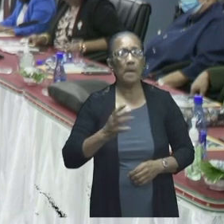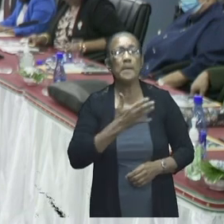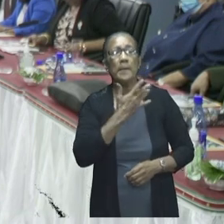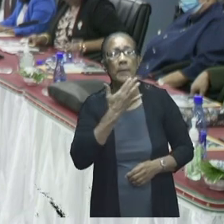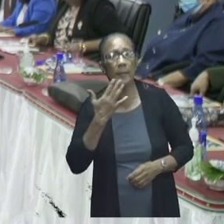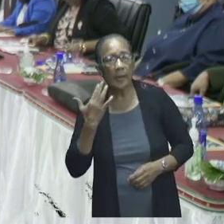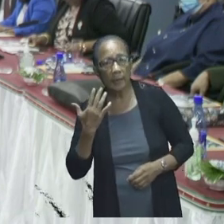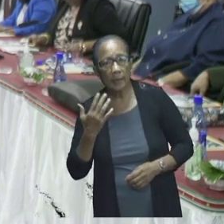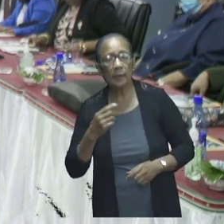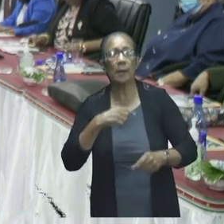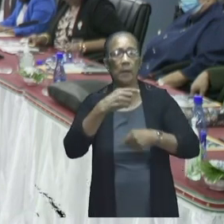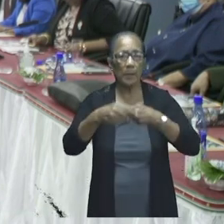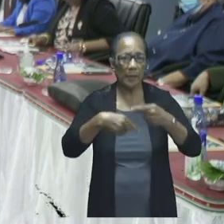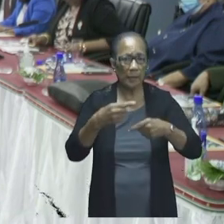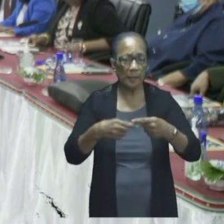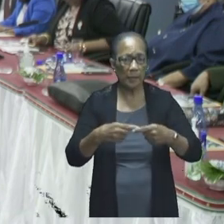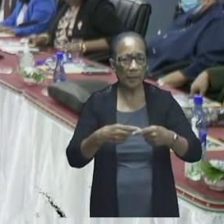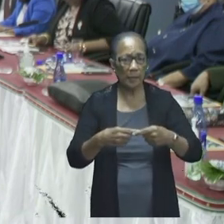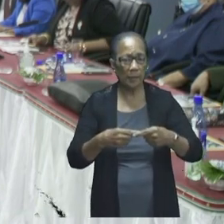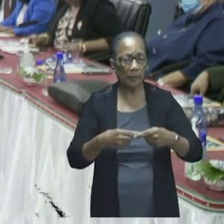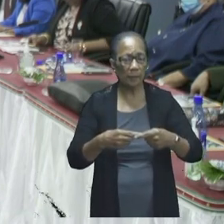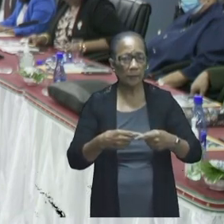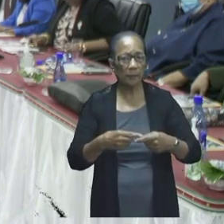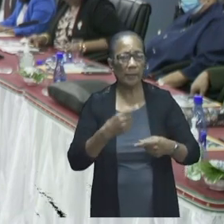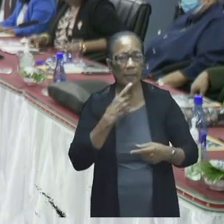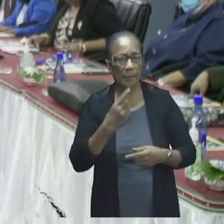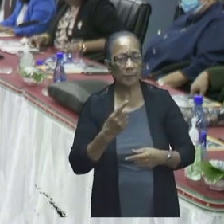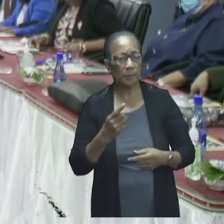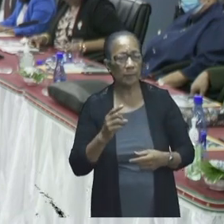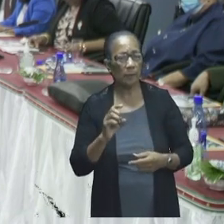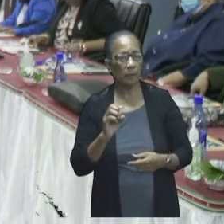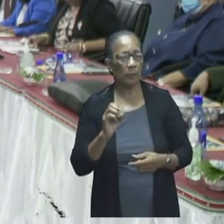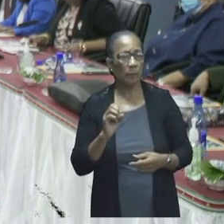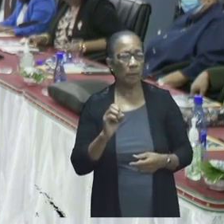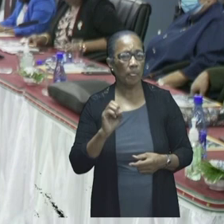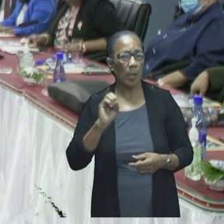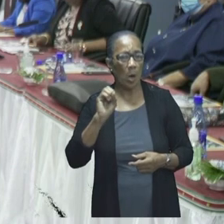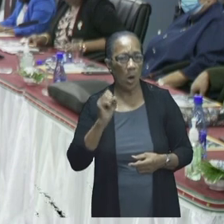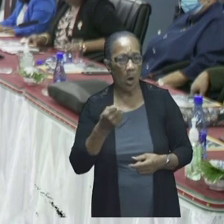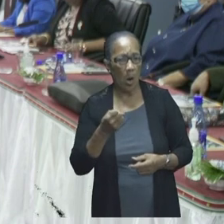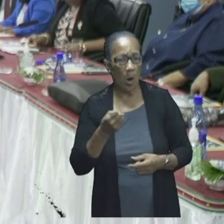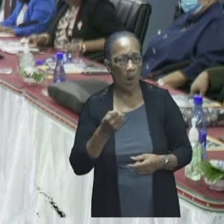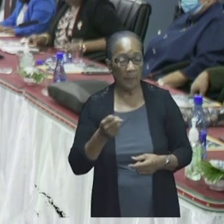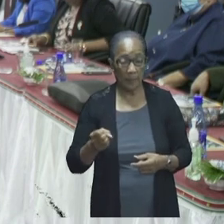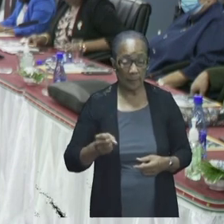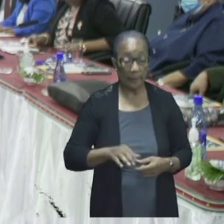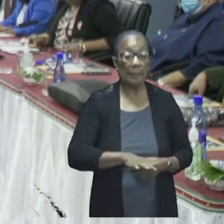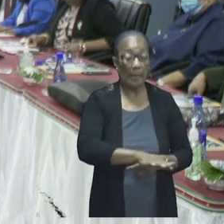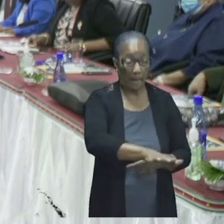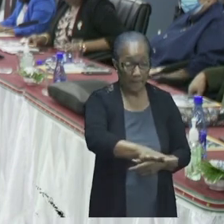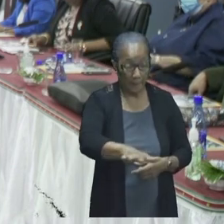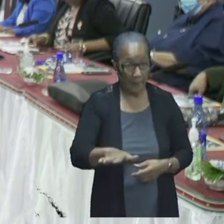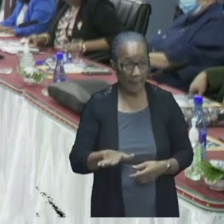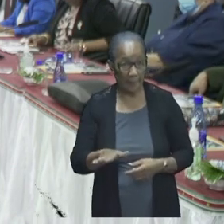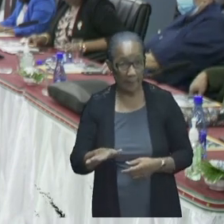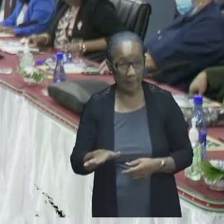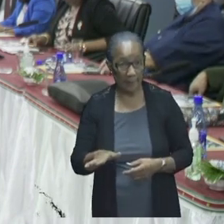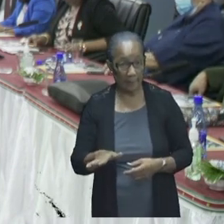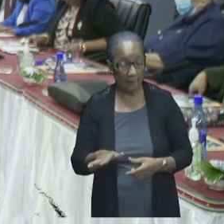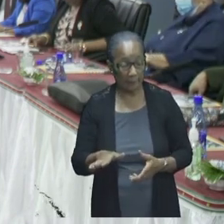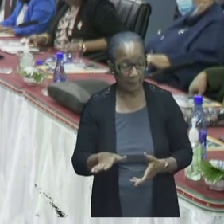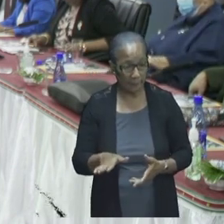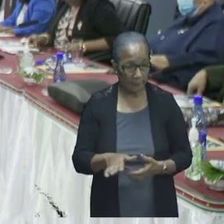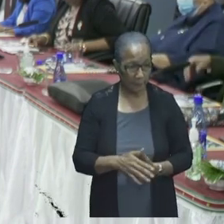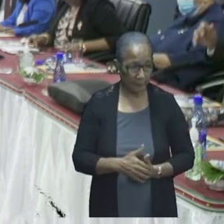carbon kredieten te maken om het maar zo te zeggen is is is om een stuk gebied bijvoorbeeld om die